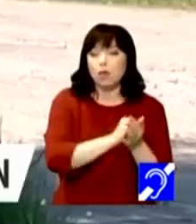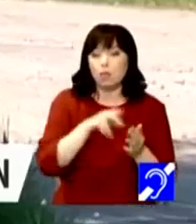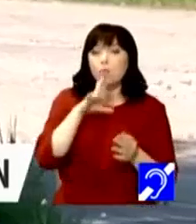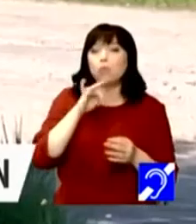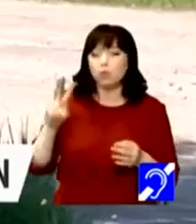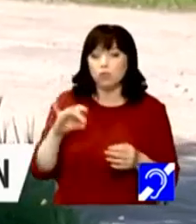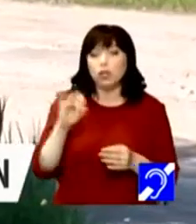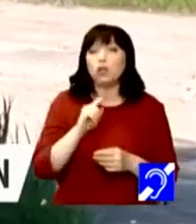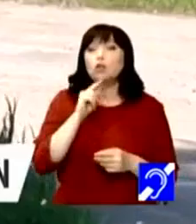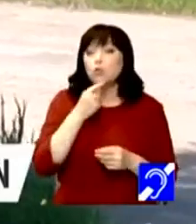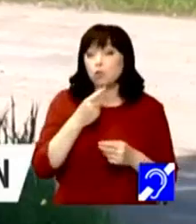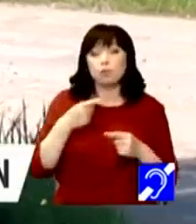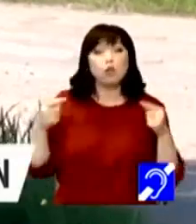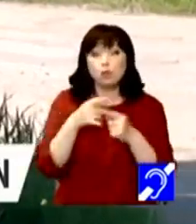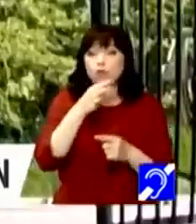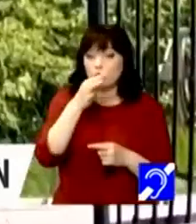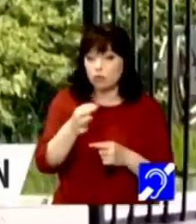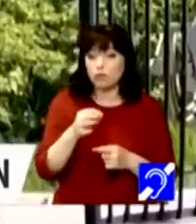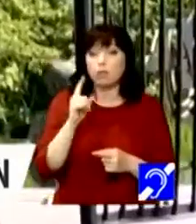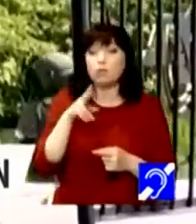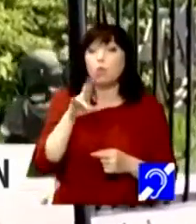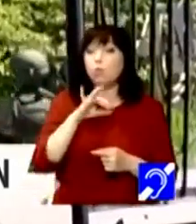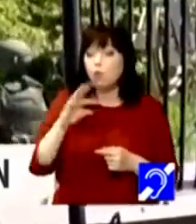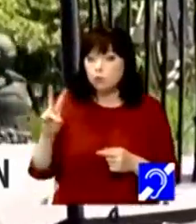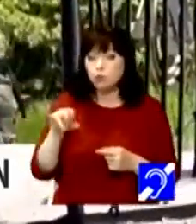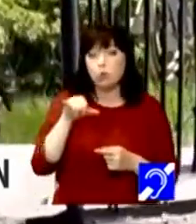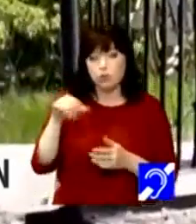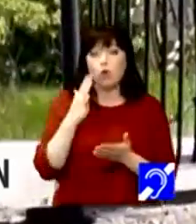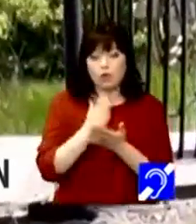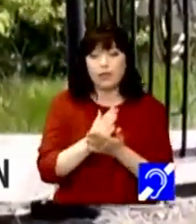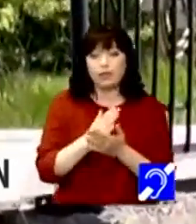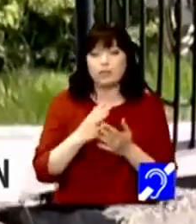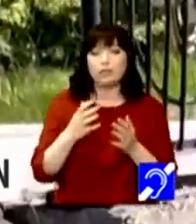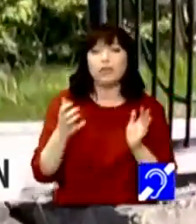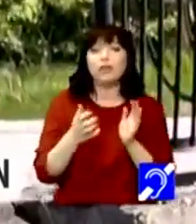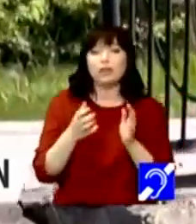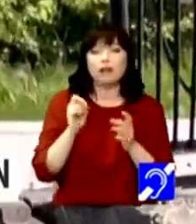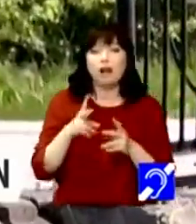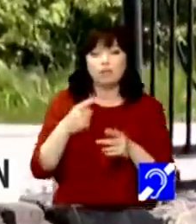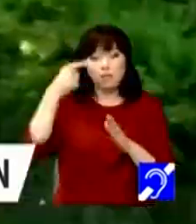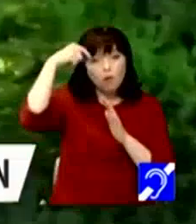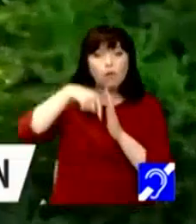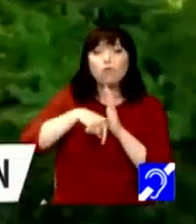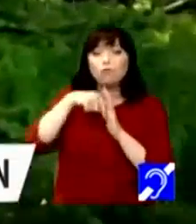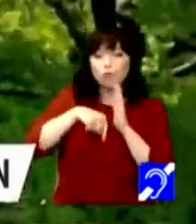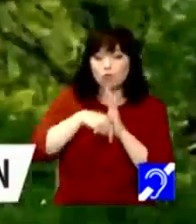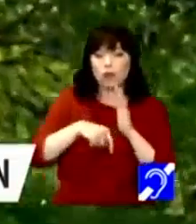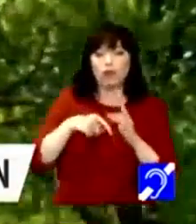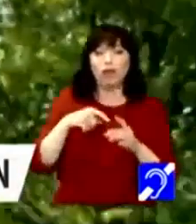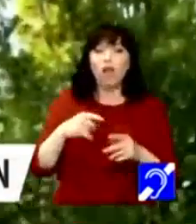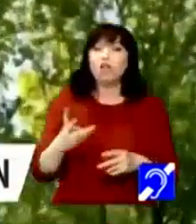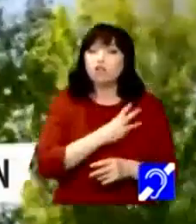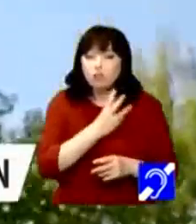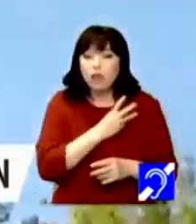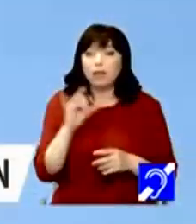fi dificil de prezis, deoarece, cităm, Putin se confruntă cu o discrepanță între ambițiile sale și capabilitățile